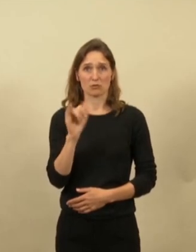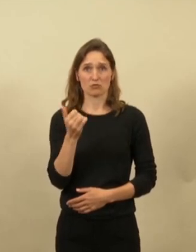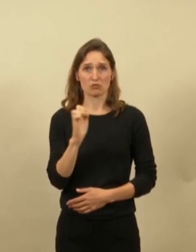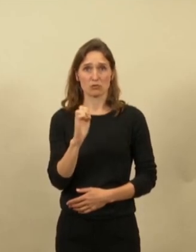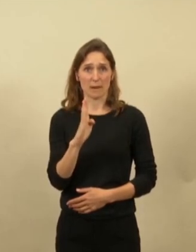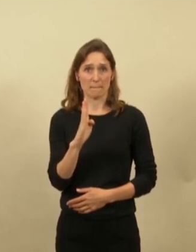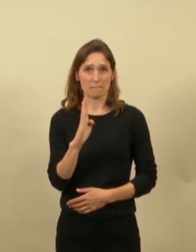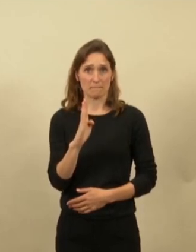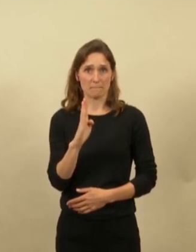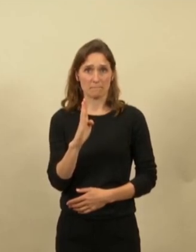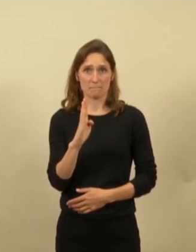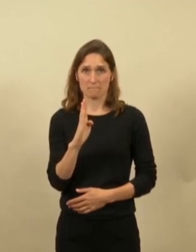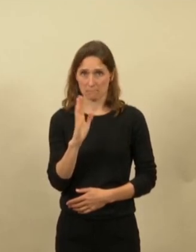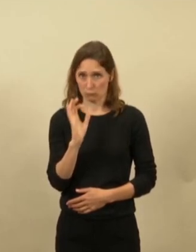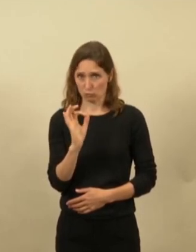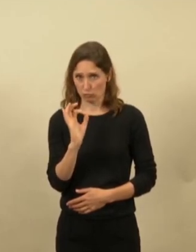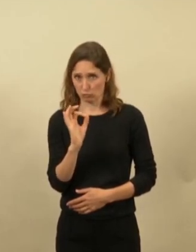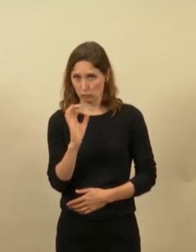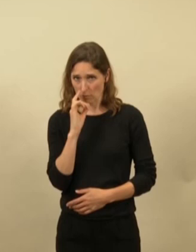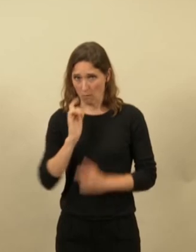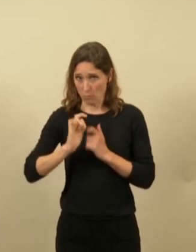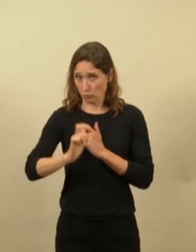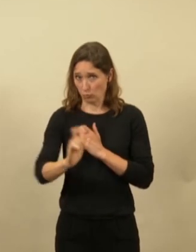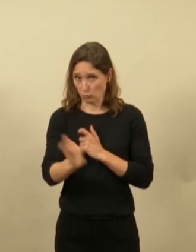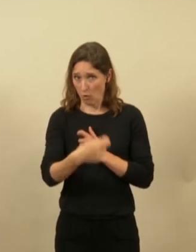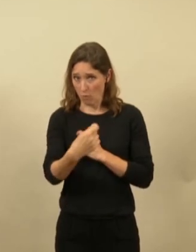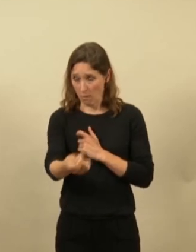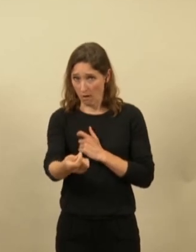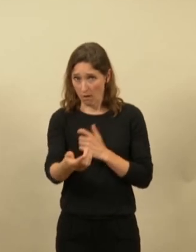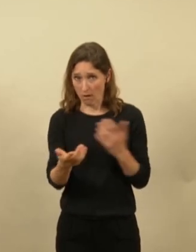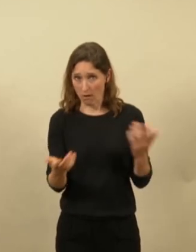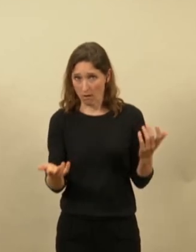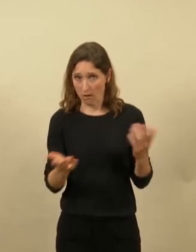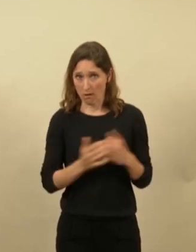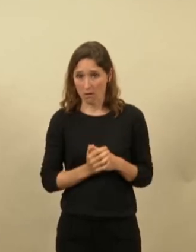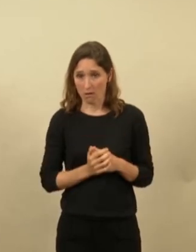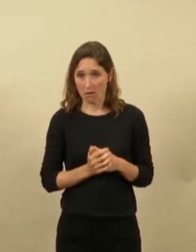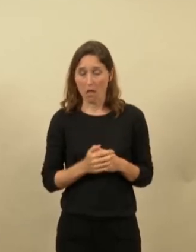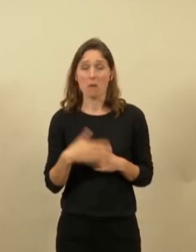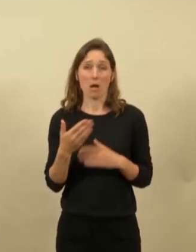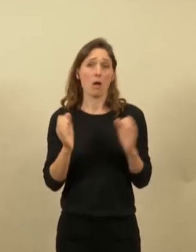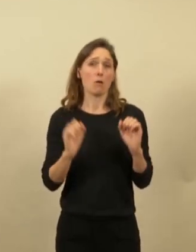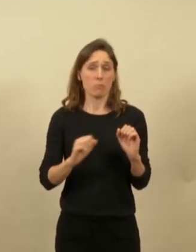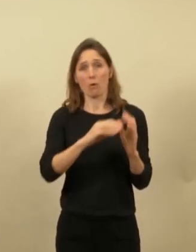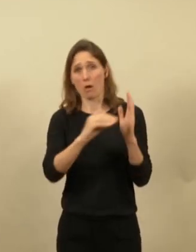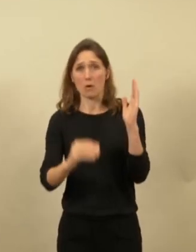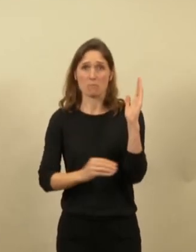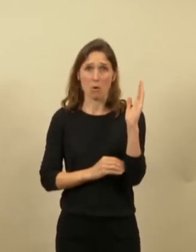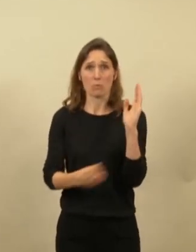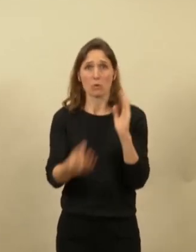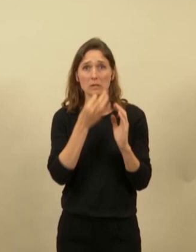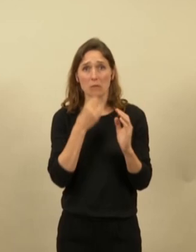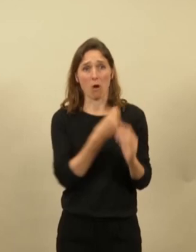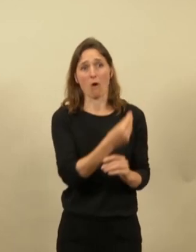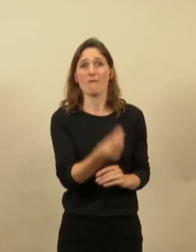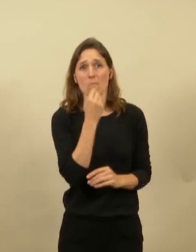ça me semble effectivement le cours normal du conseil municipal après vous pouvez déposer d'amendement pour dire que je mange des enfants mais c'est dans une seconde